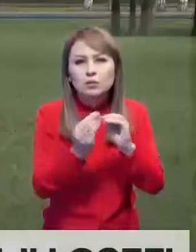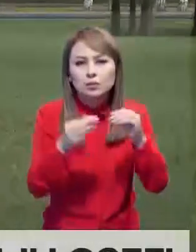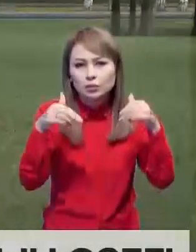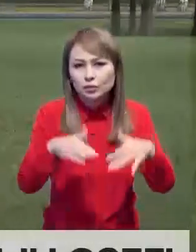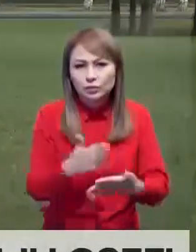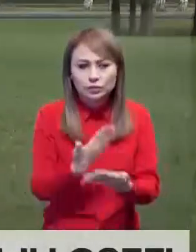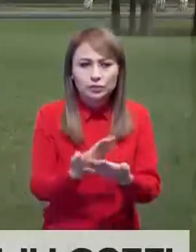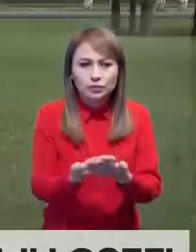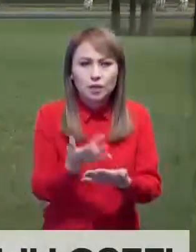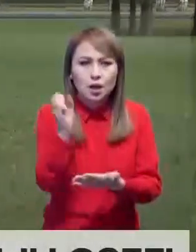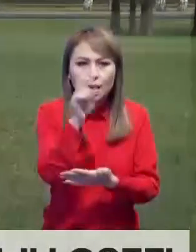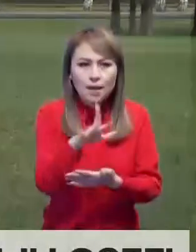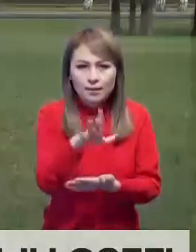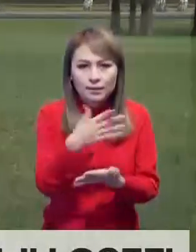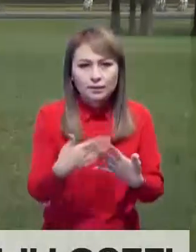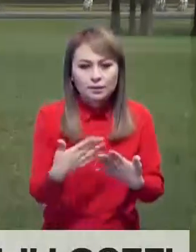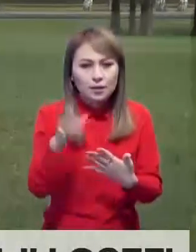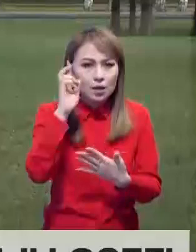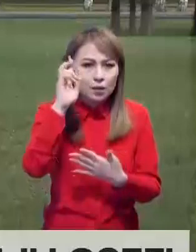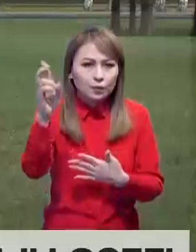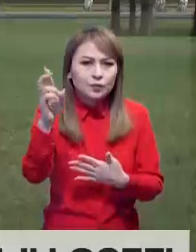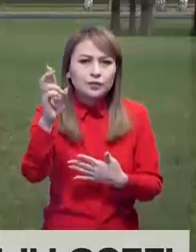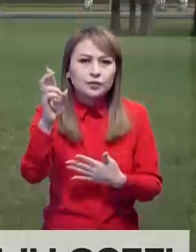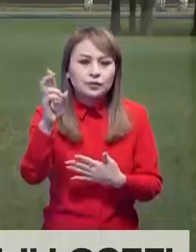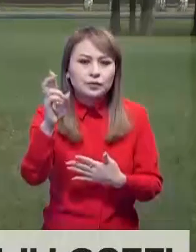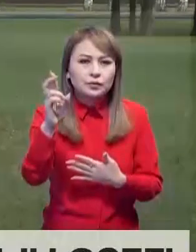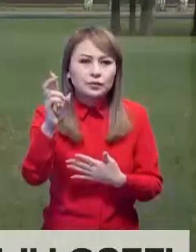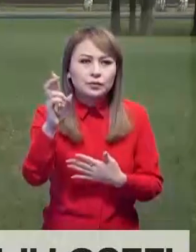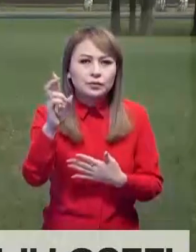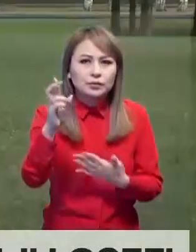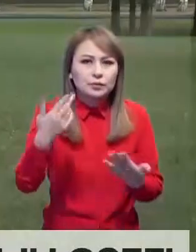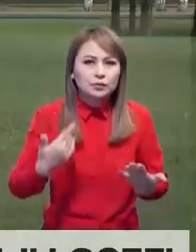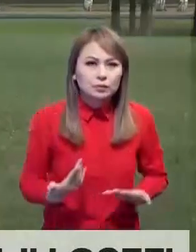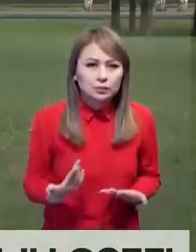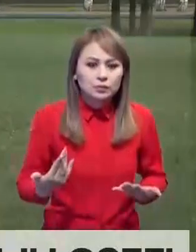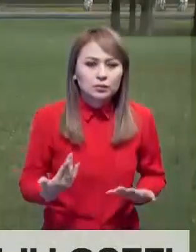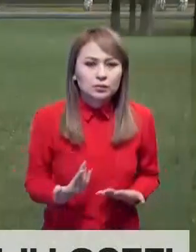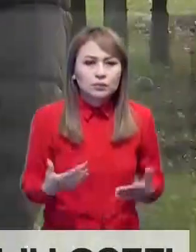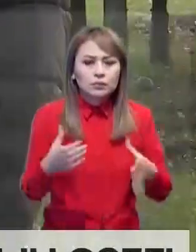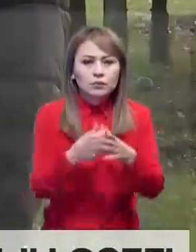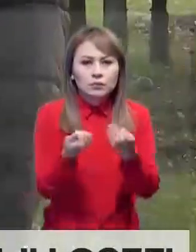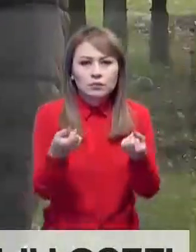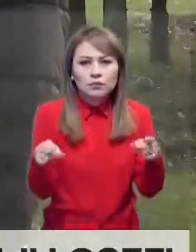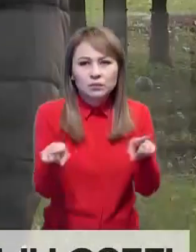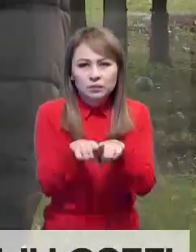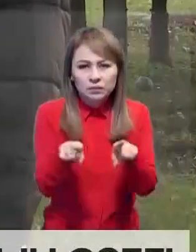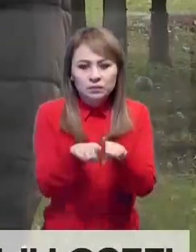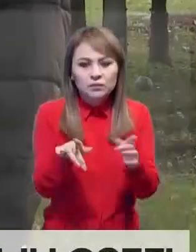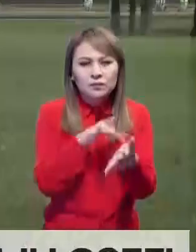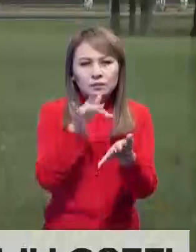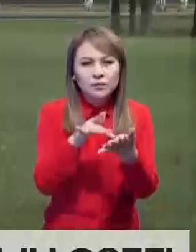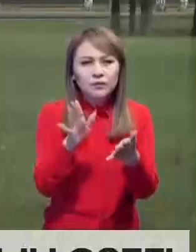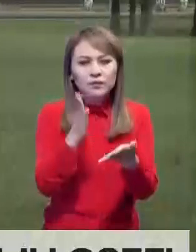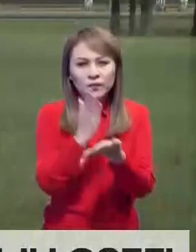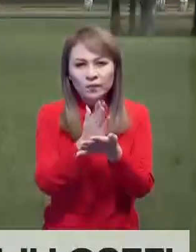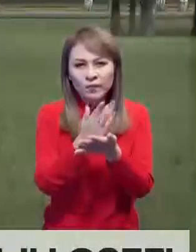мысалы азиялық мемлекеттер, яғни менталитетке, біздің менталитетке ұқсас мемлекеттерде бұл қалай мәселе шешіледі? Тек